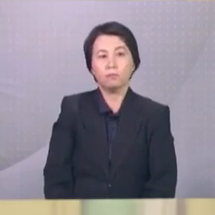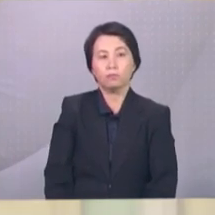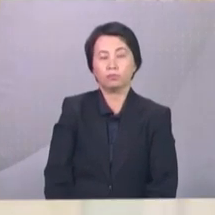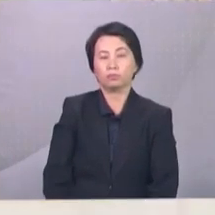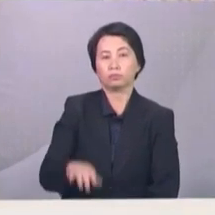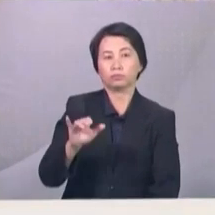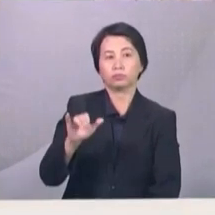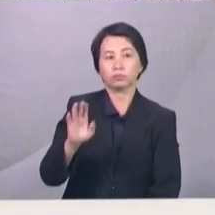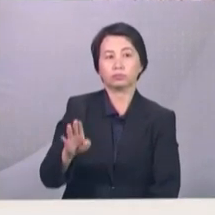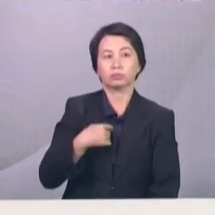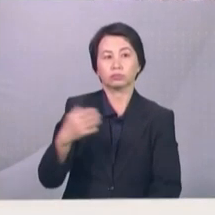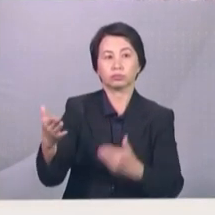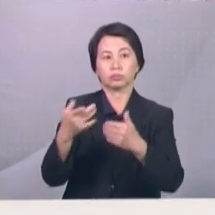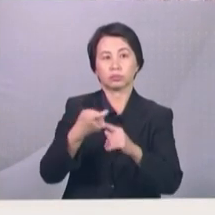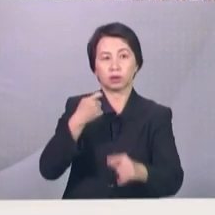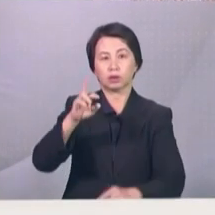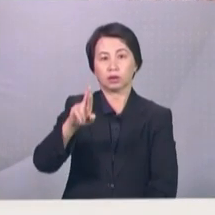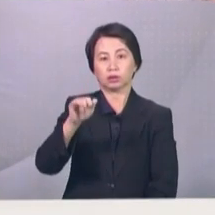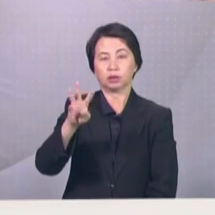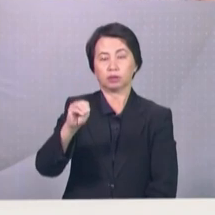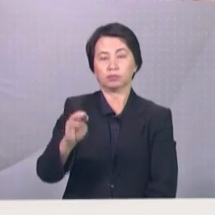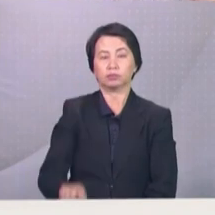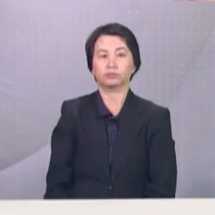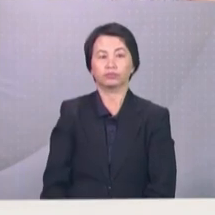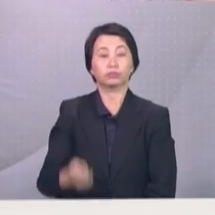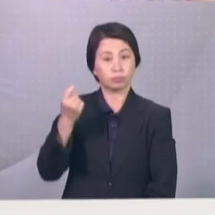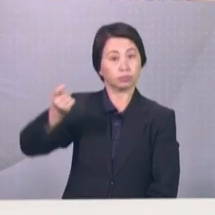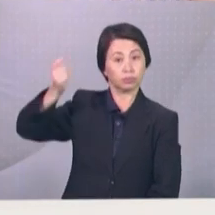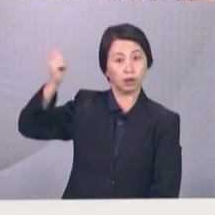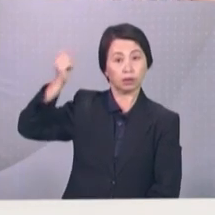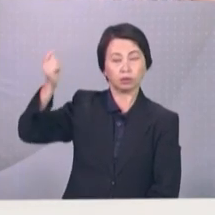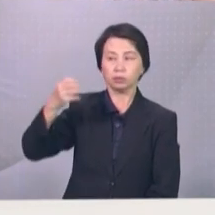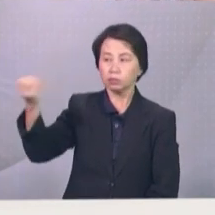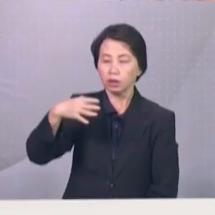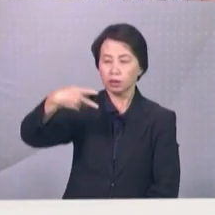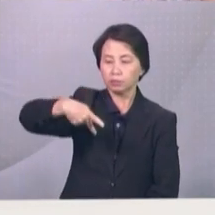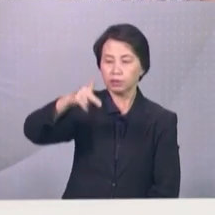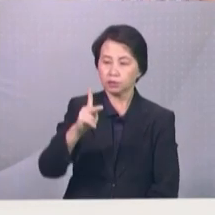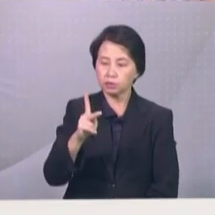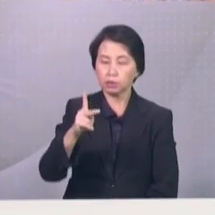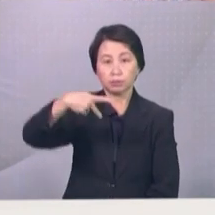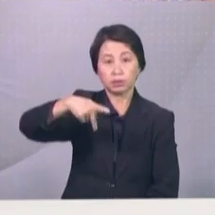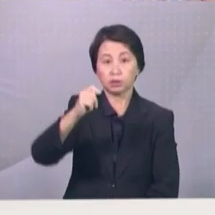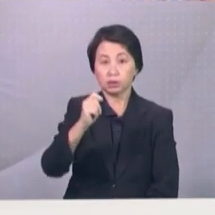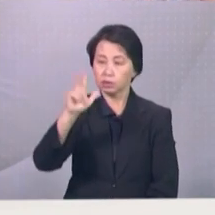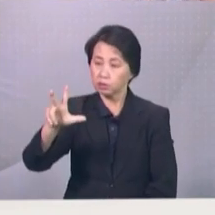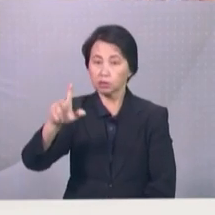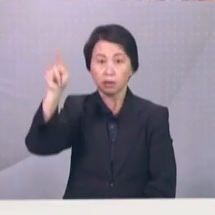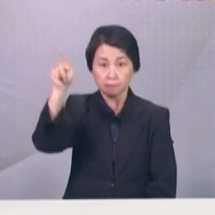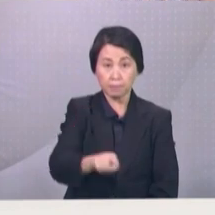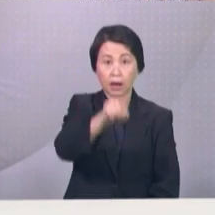Baik, YB, saya Kamal dari RTM. Pada permulaan sekali mengenai dengan tadi, ya, difahamkan bahawa PT3 dibatalkan. Ya.